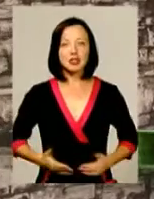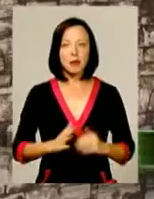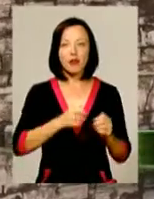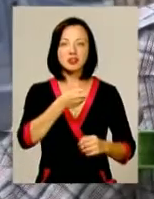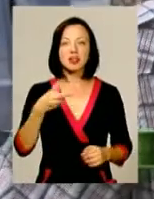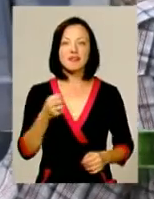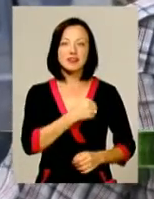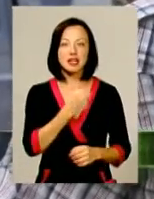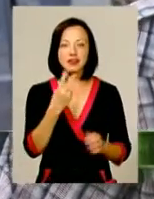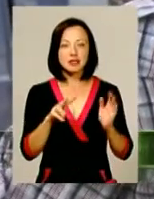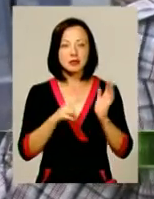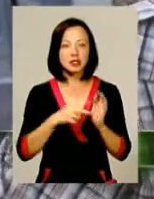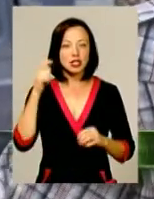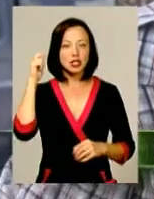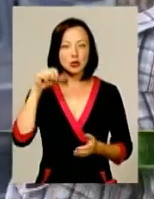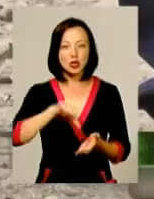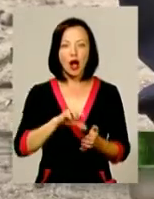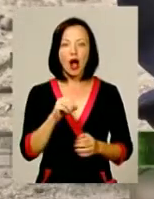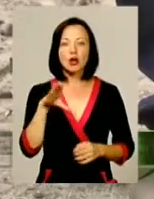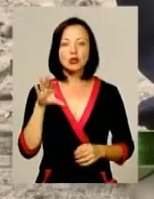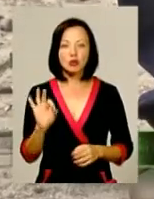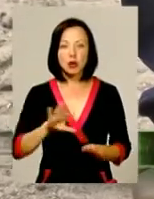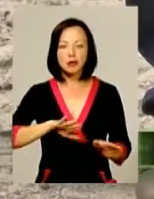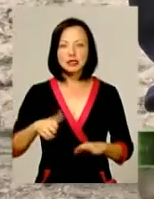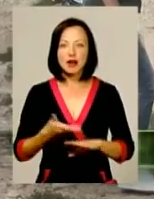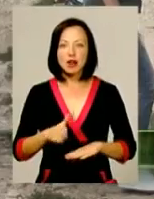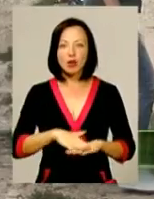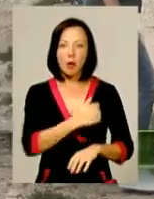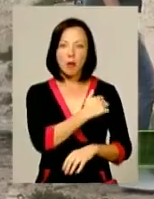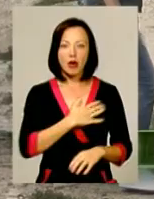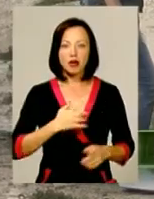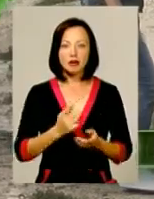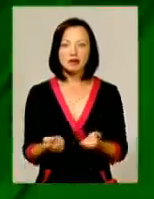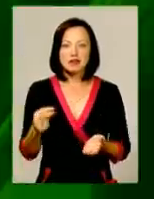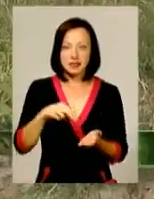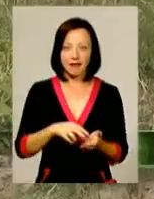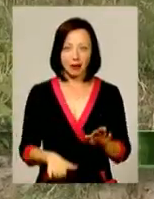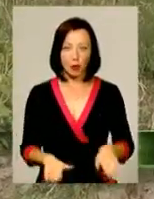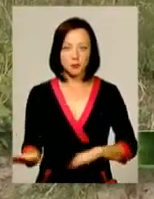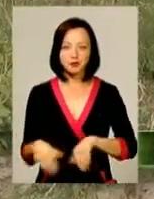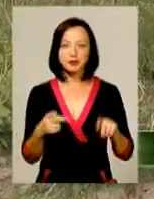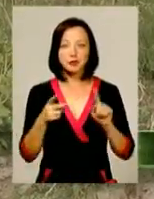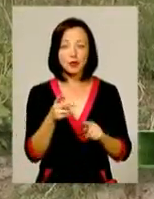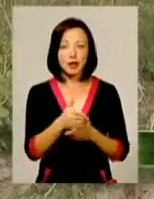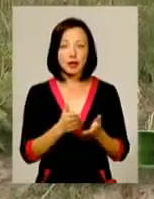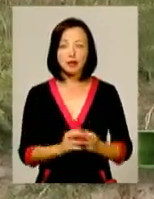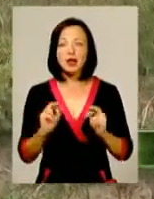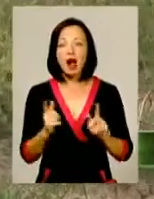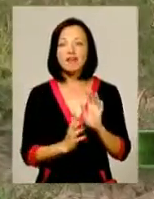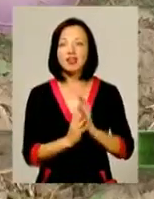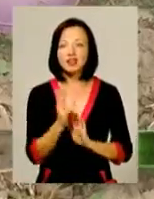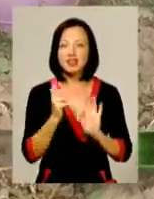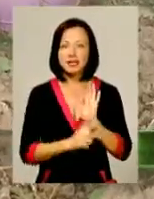війську 27-річний учасник АТО Володимир Соловейко після важкого поранення став на ноги. Другий хліб або як